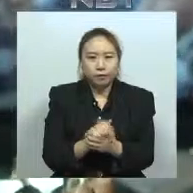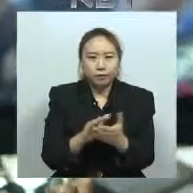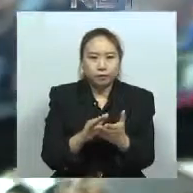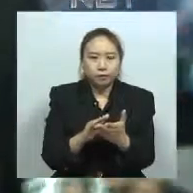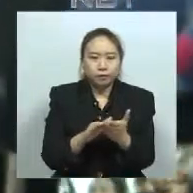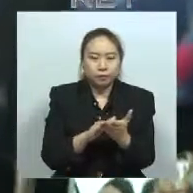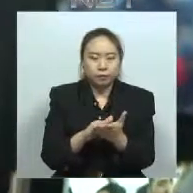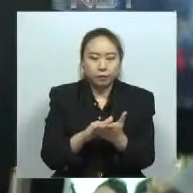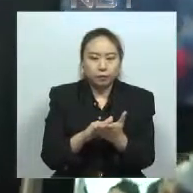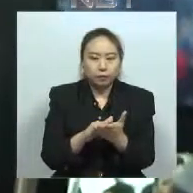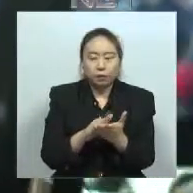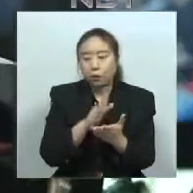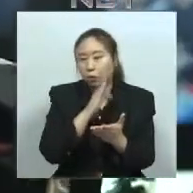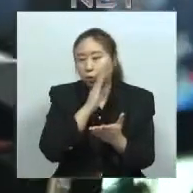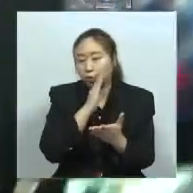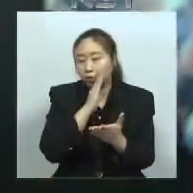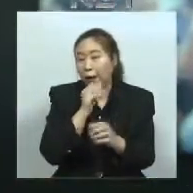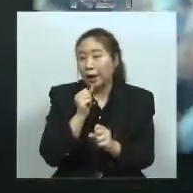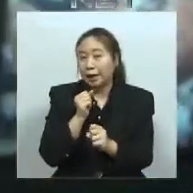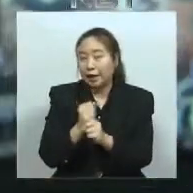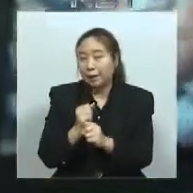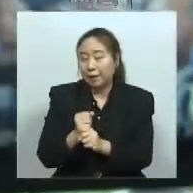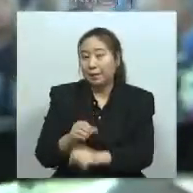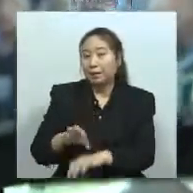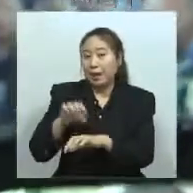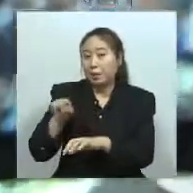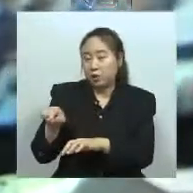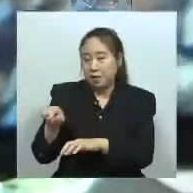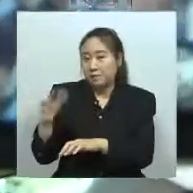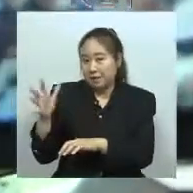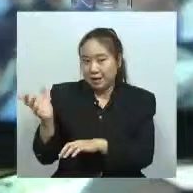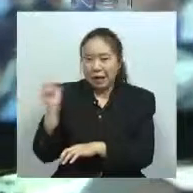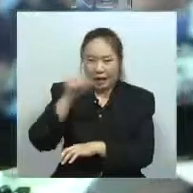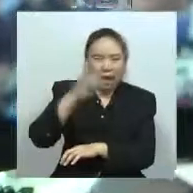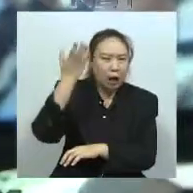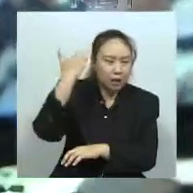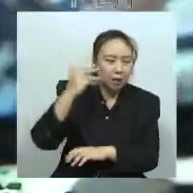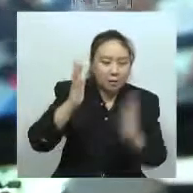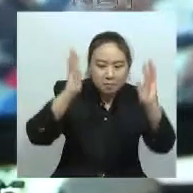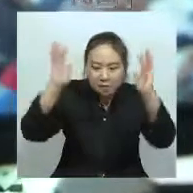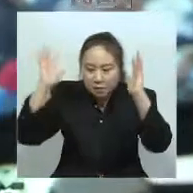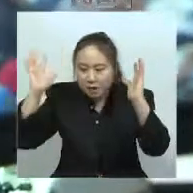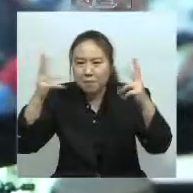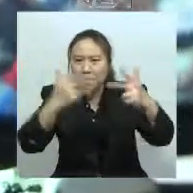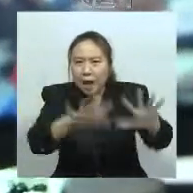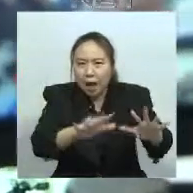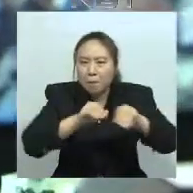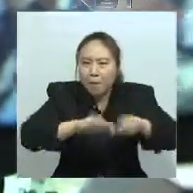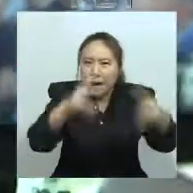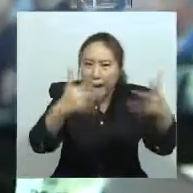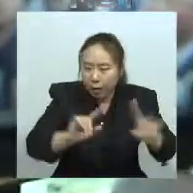ม่ได้ทำตรงนี้อะค่ะถ้าเราไปหาเสียงมาเนี่ยค่ะมันจะเป็นปัญหาอะไรไหมคะ มันก็เป็นความ